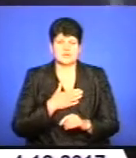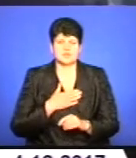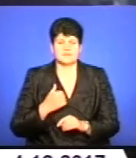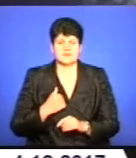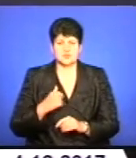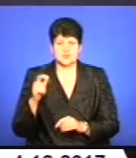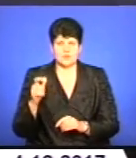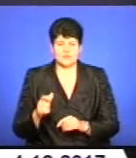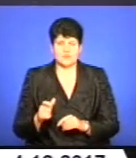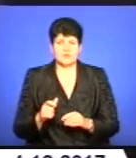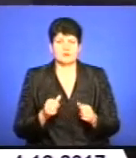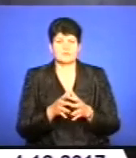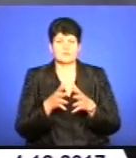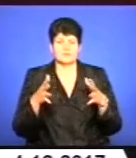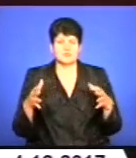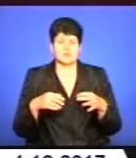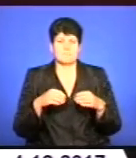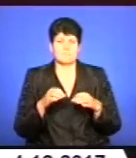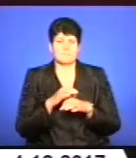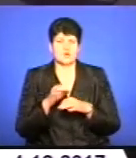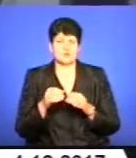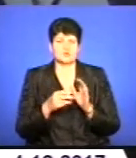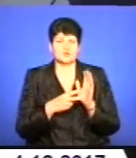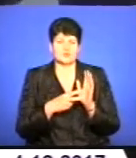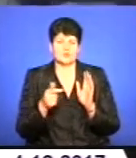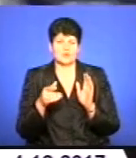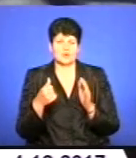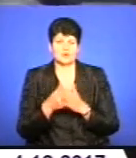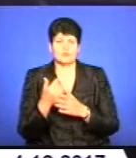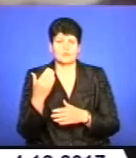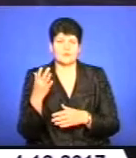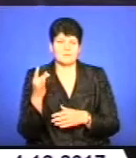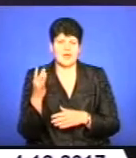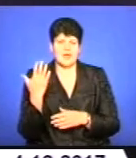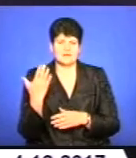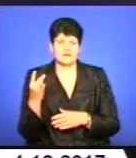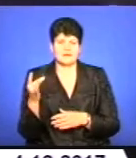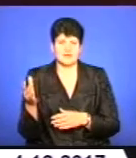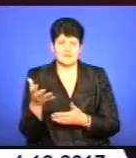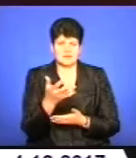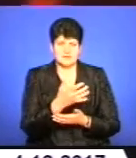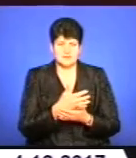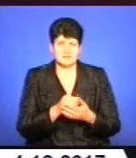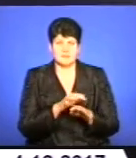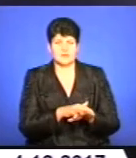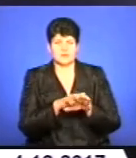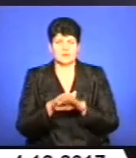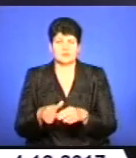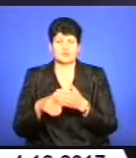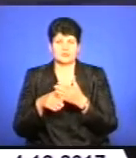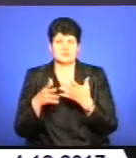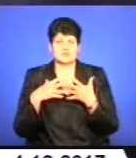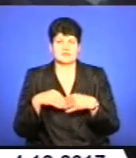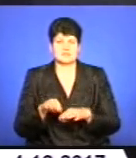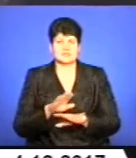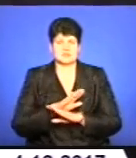У широкий прокат фільм виходить 7 грудня. До слова, по 5 гривень з кожного квитка за перегляд стрічки перерахують на допомогу сім'ям